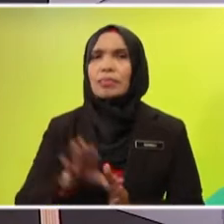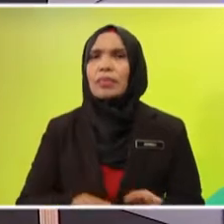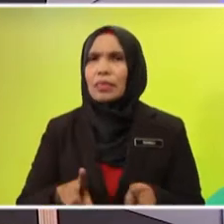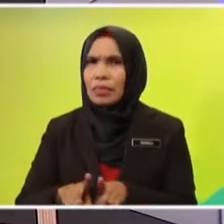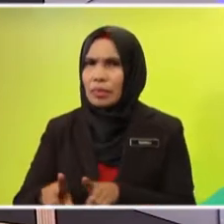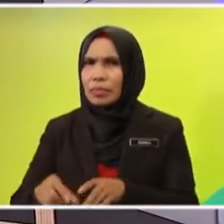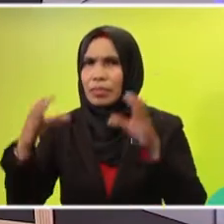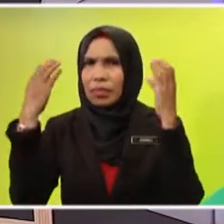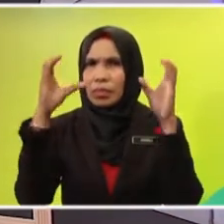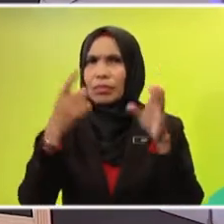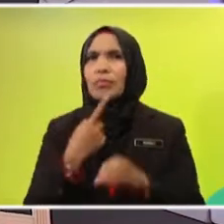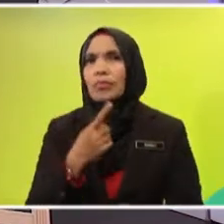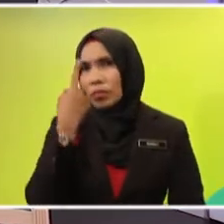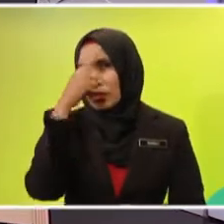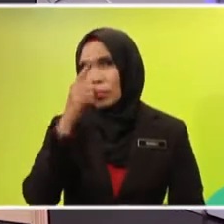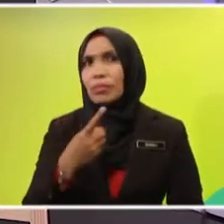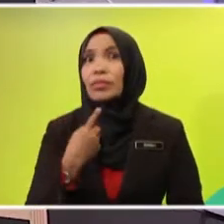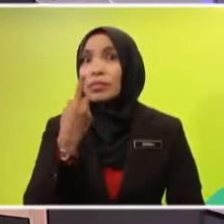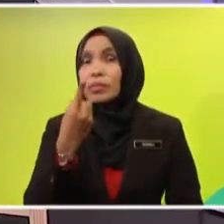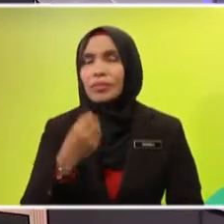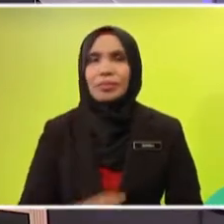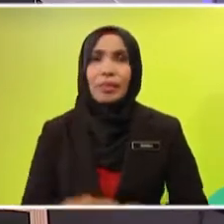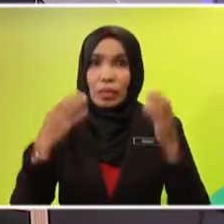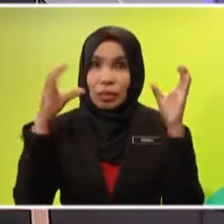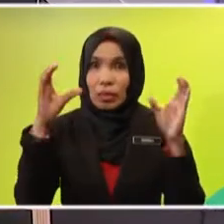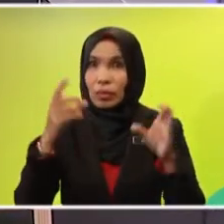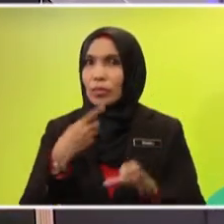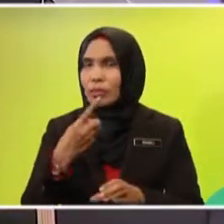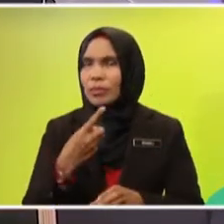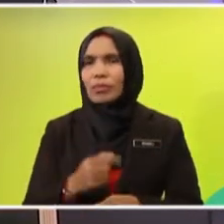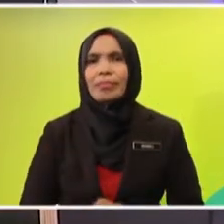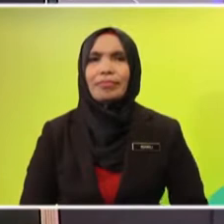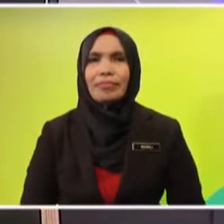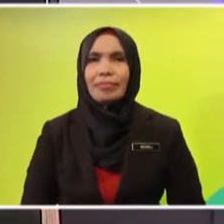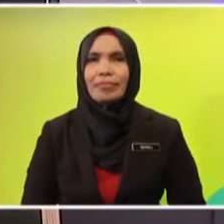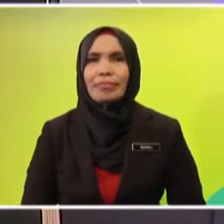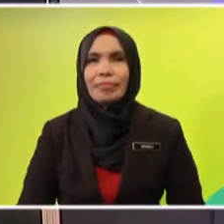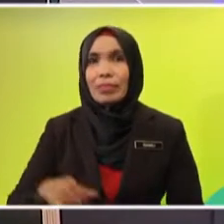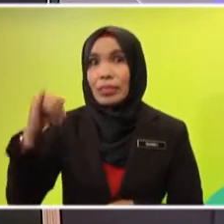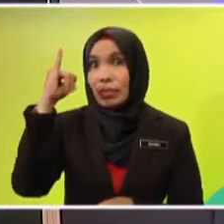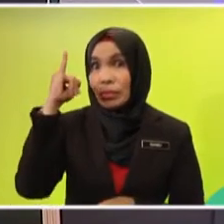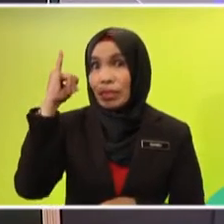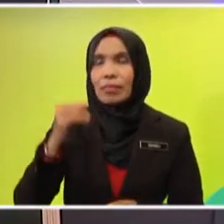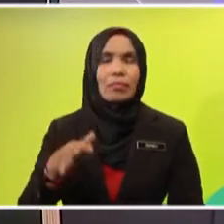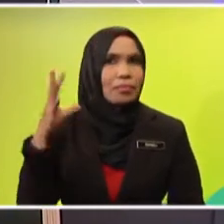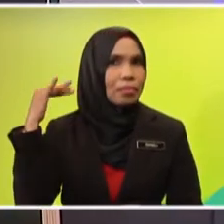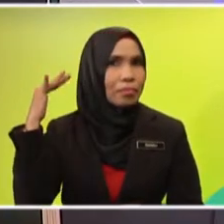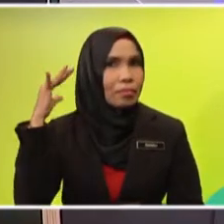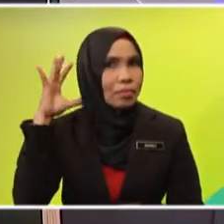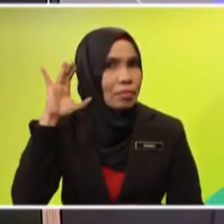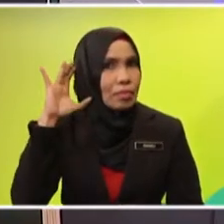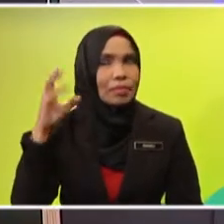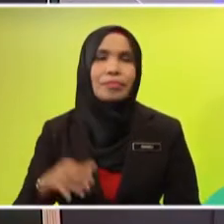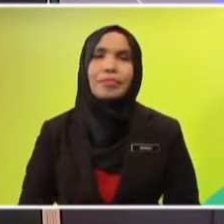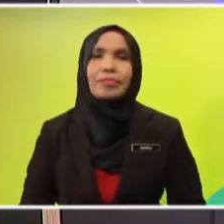tetapi cewek gua kan sebut dahulu bisa doanya betul Ivan dengar baik-baik dahulu oke oke yang pertama Oke